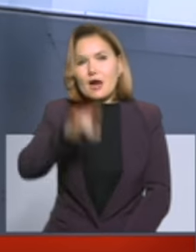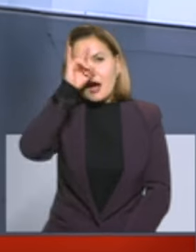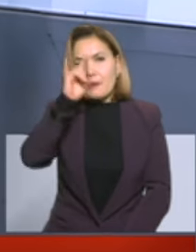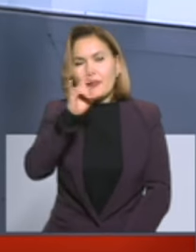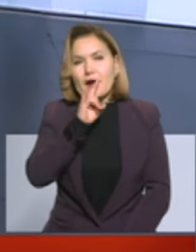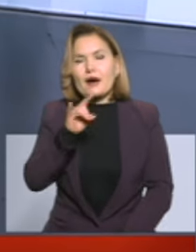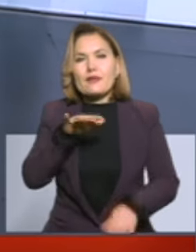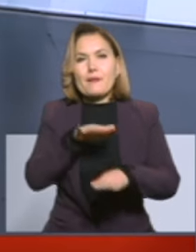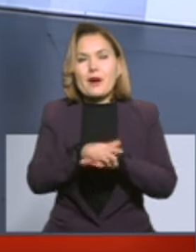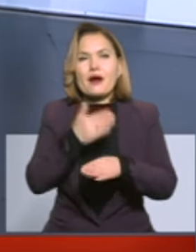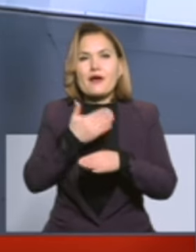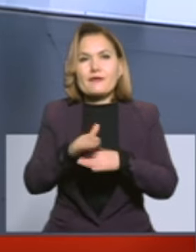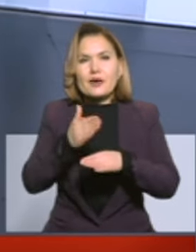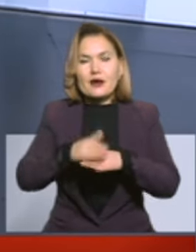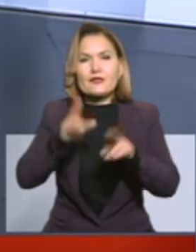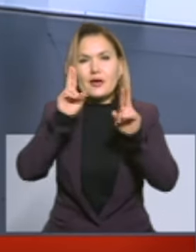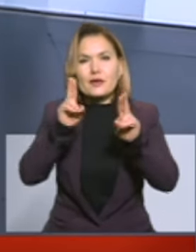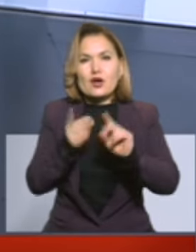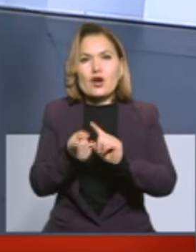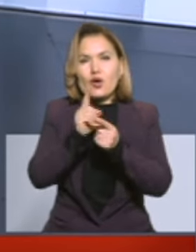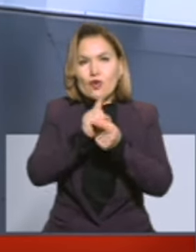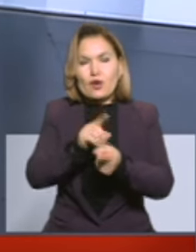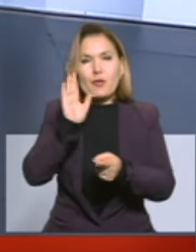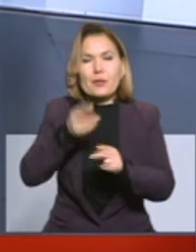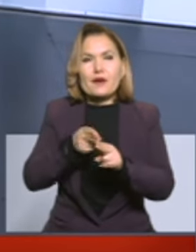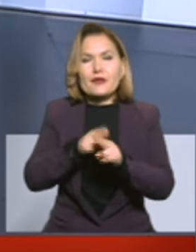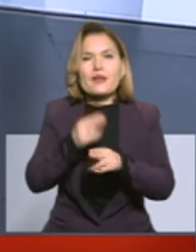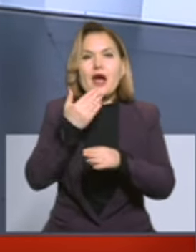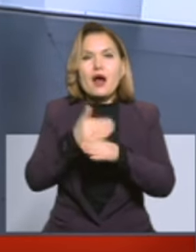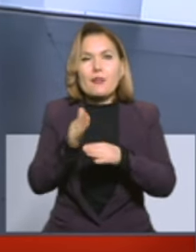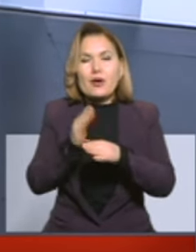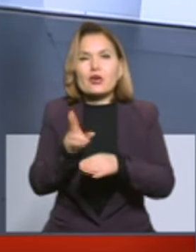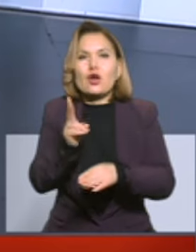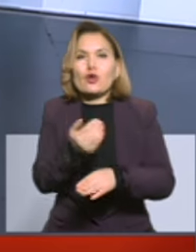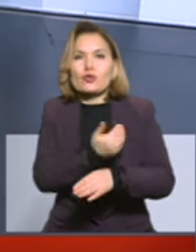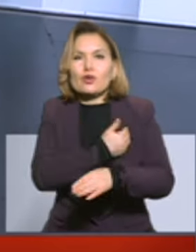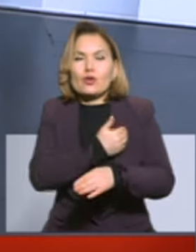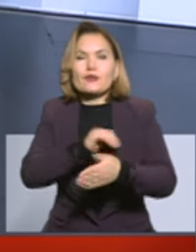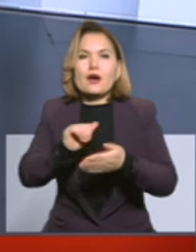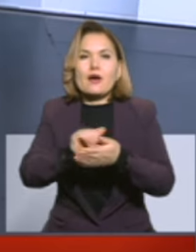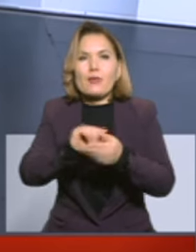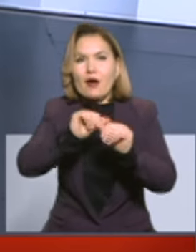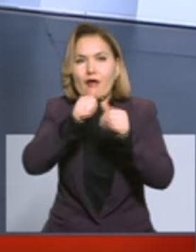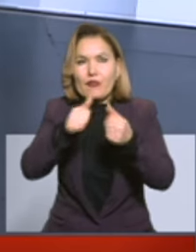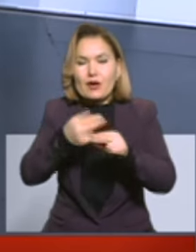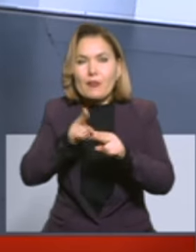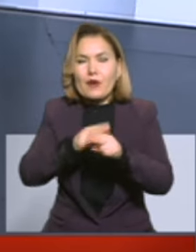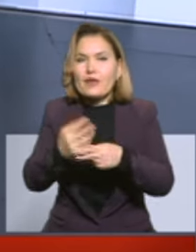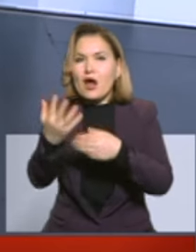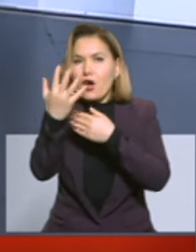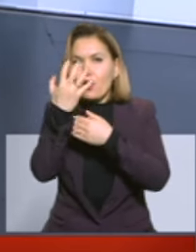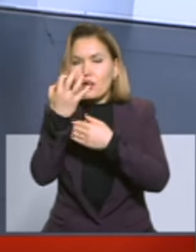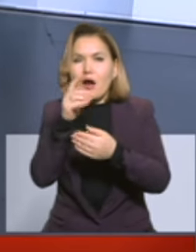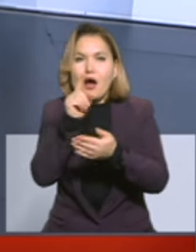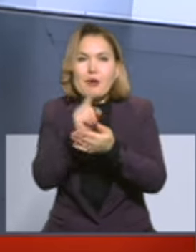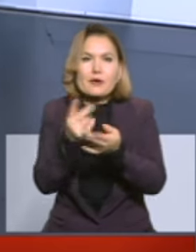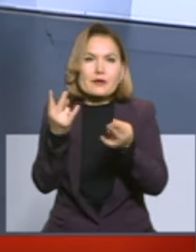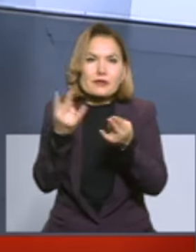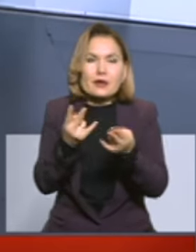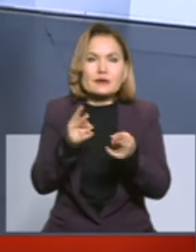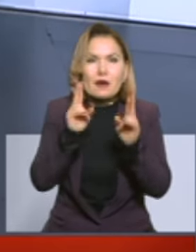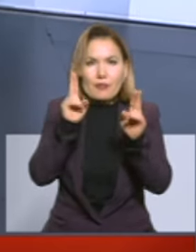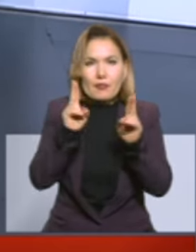Елімізде шағын несе беру тәртібі өзгеруі мүмкін. Микро несе алғысы келетіндерге биометриялық сәйкестендіруден өту